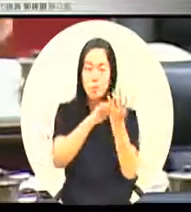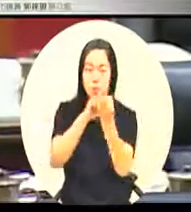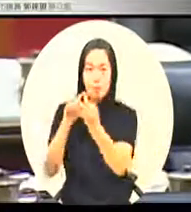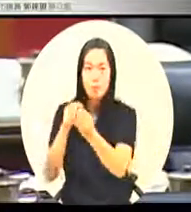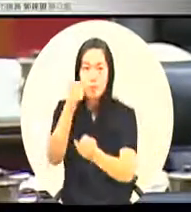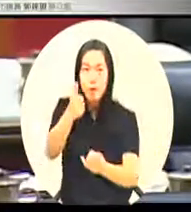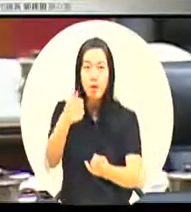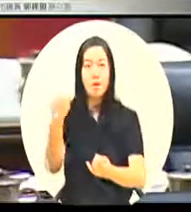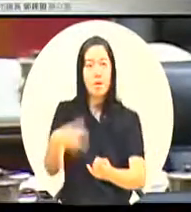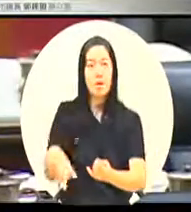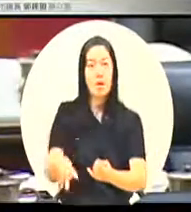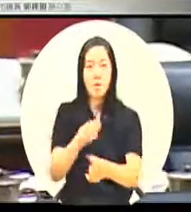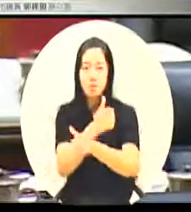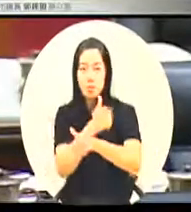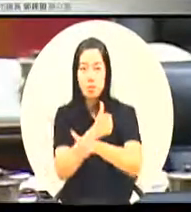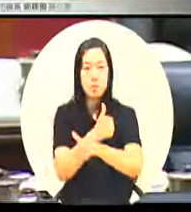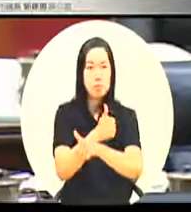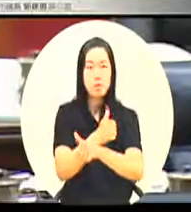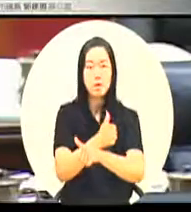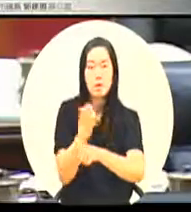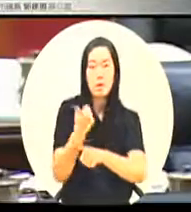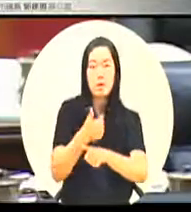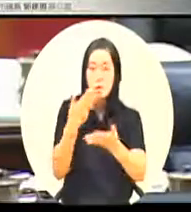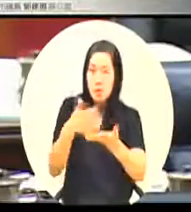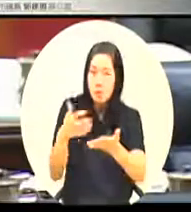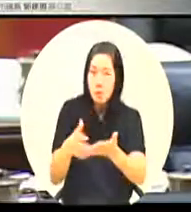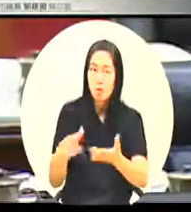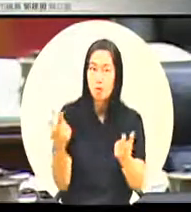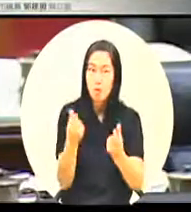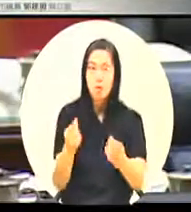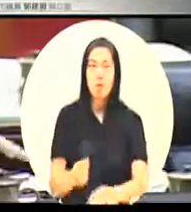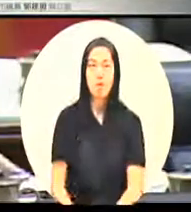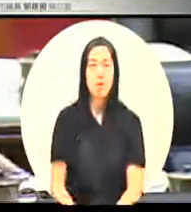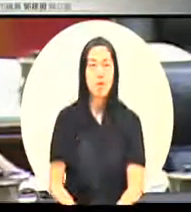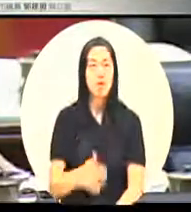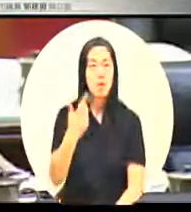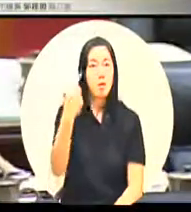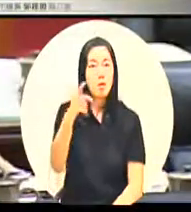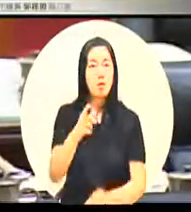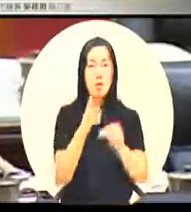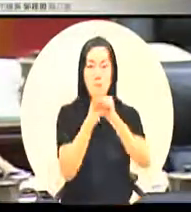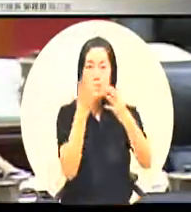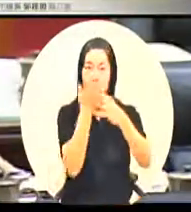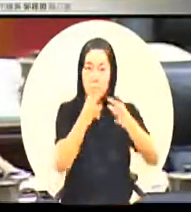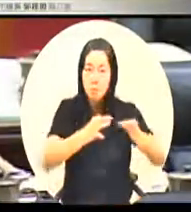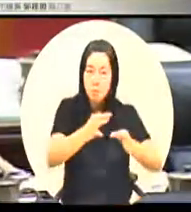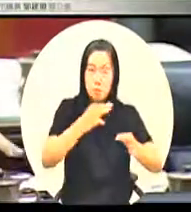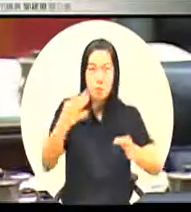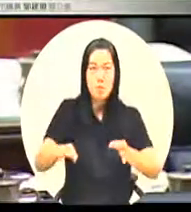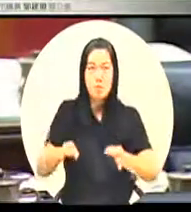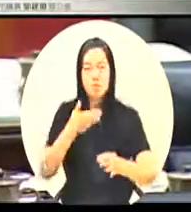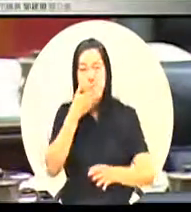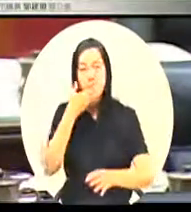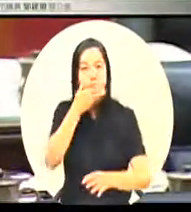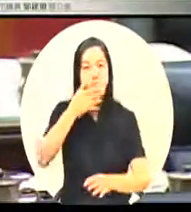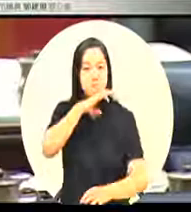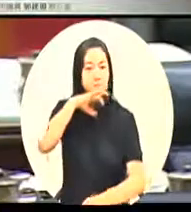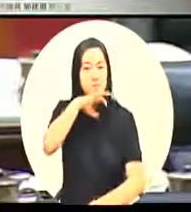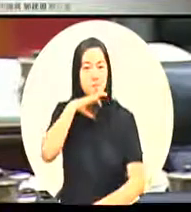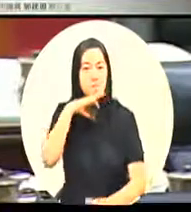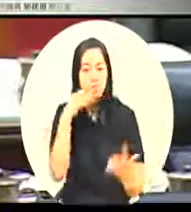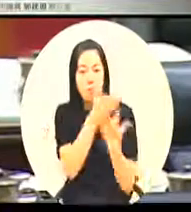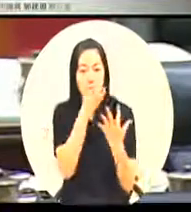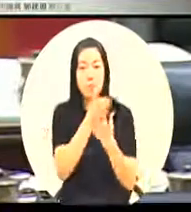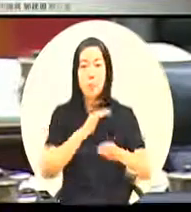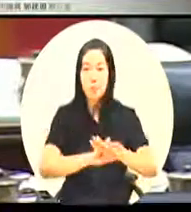题咱嘛有真济考验哦。市长，中间商跟既得利益者一定会出来阻挠。你吼、哦，本